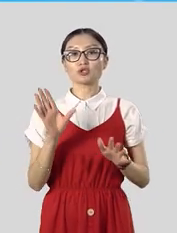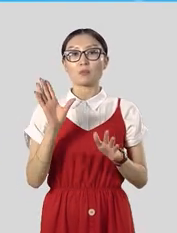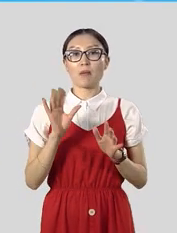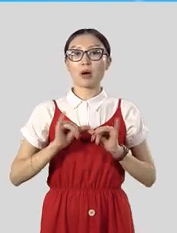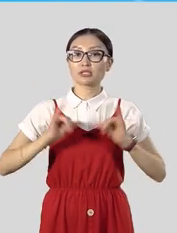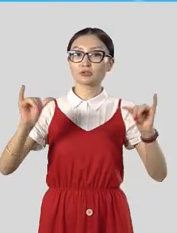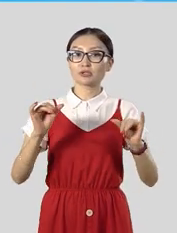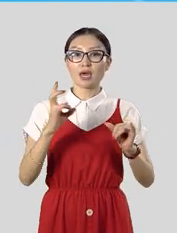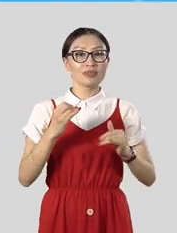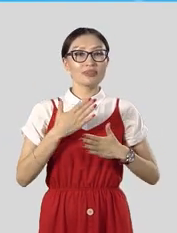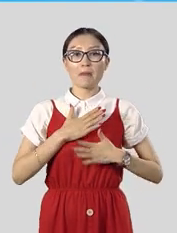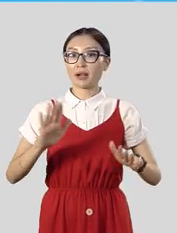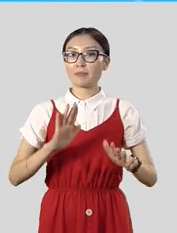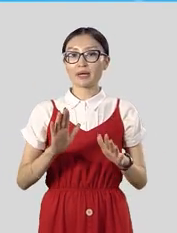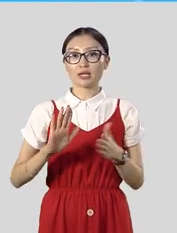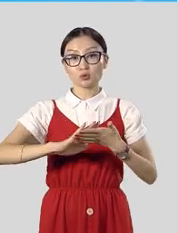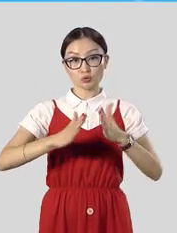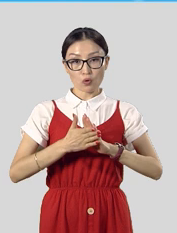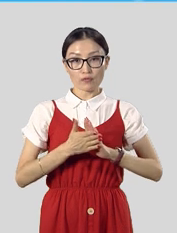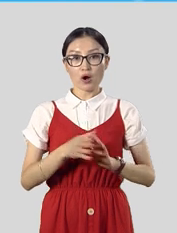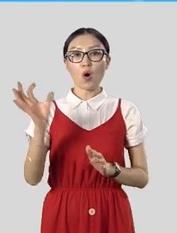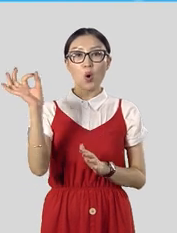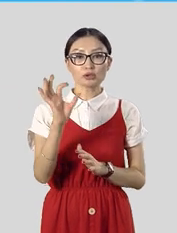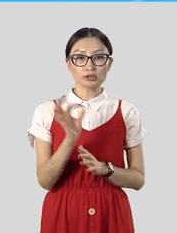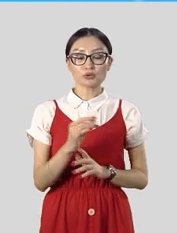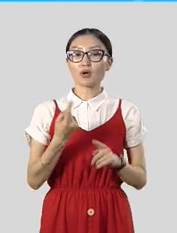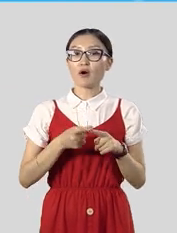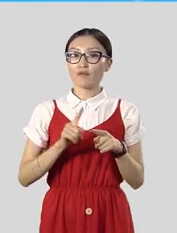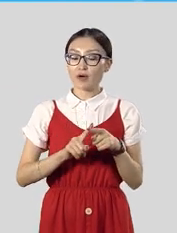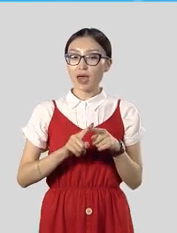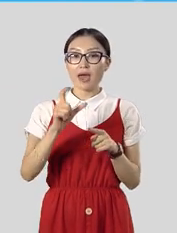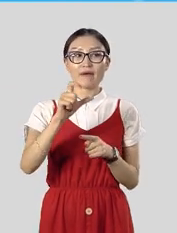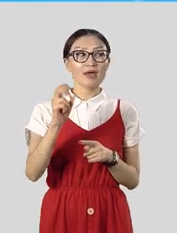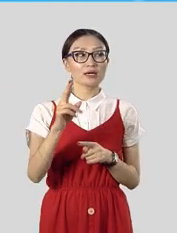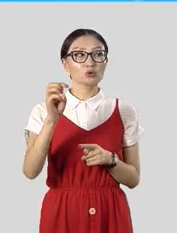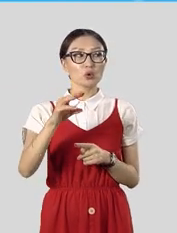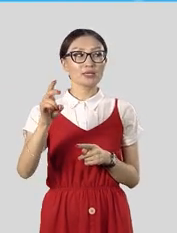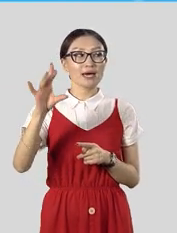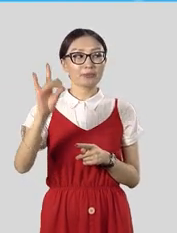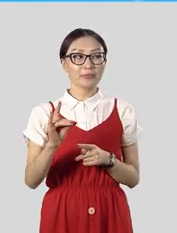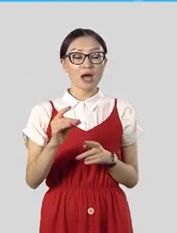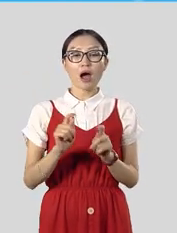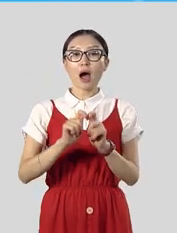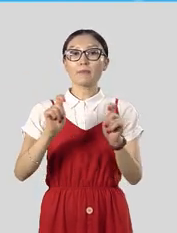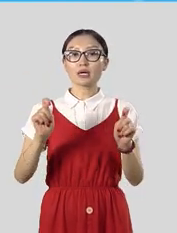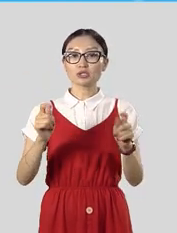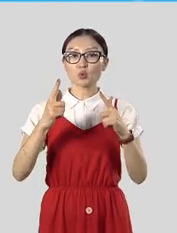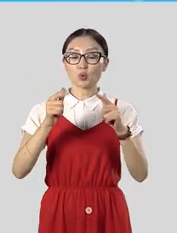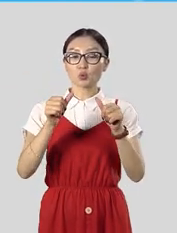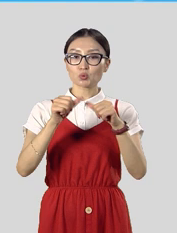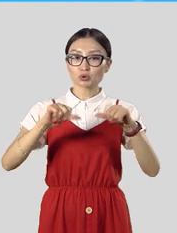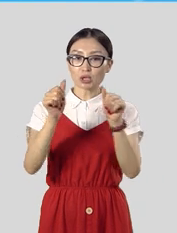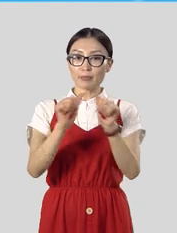в неблагоприятных условиях – осенью. В эктодерме гидры образуются половые